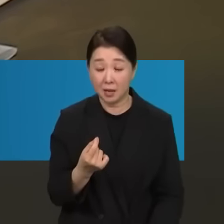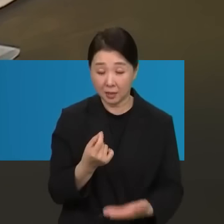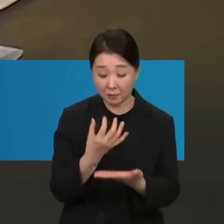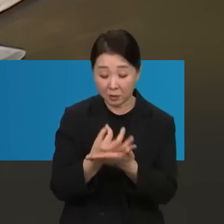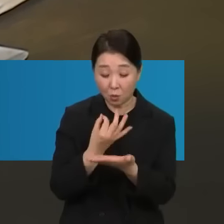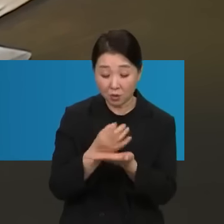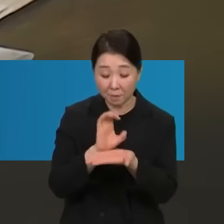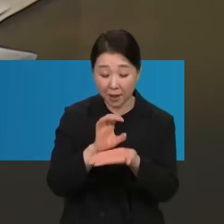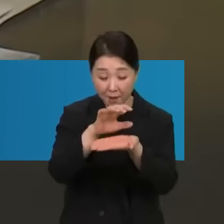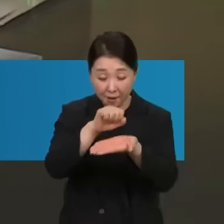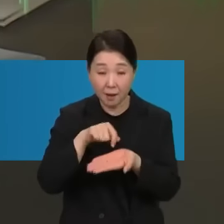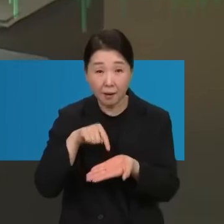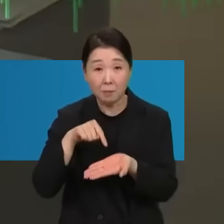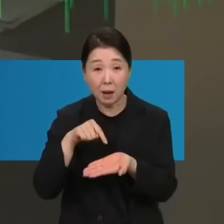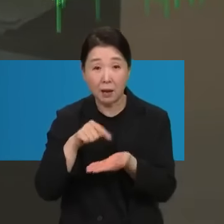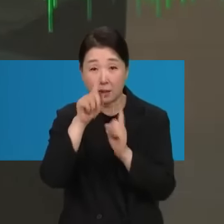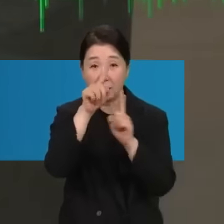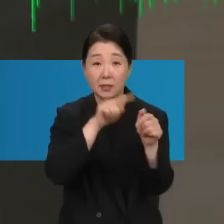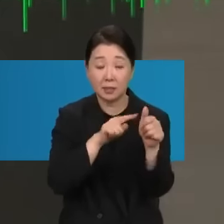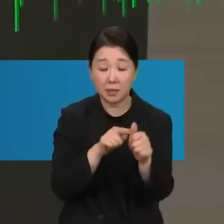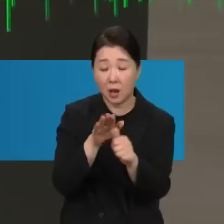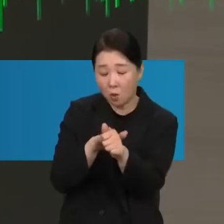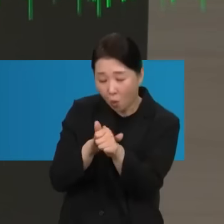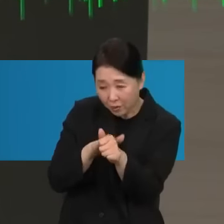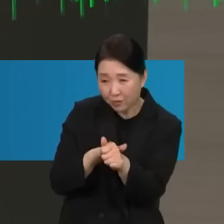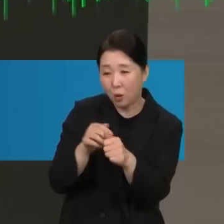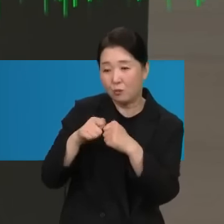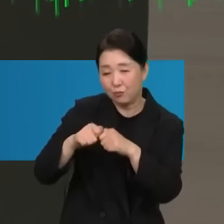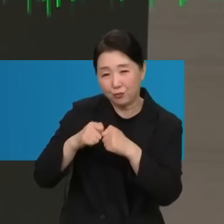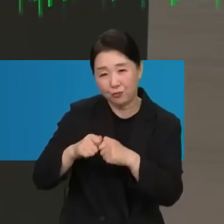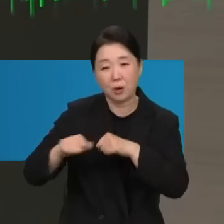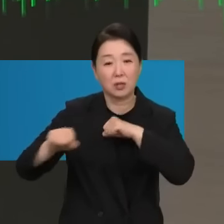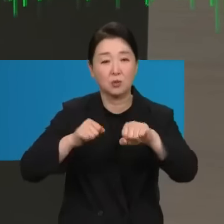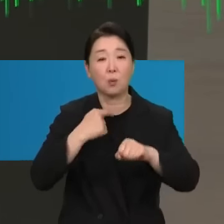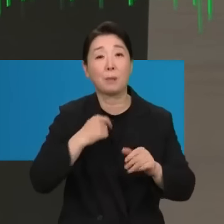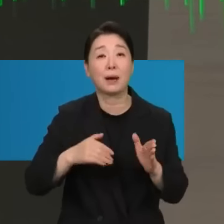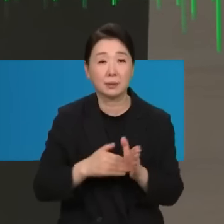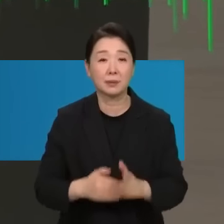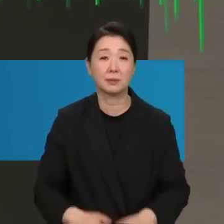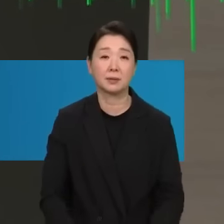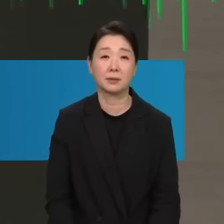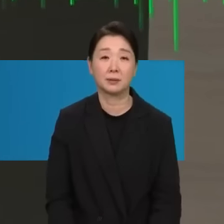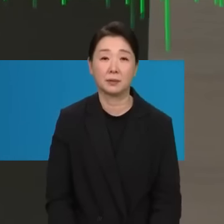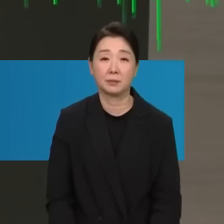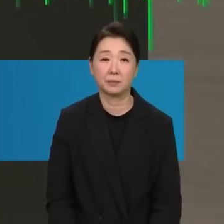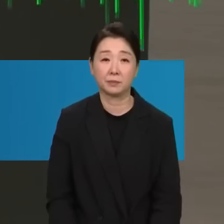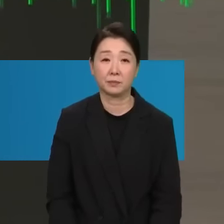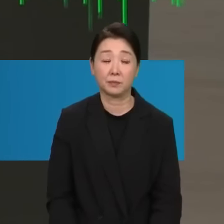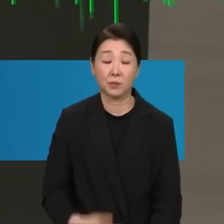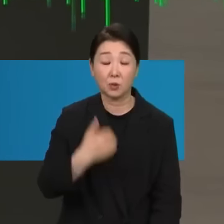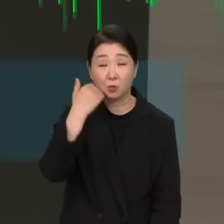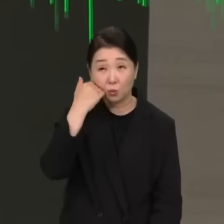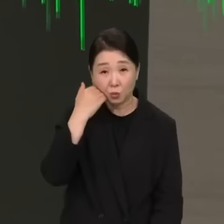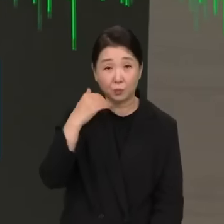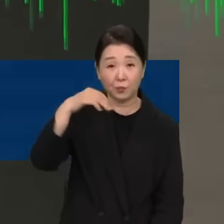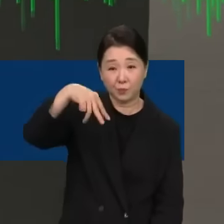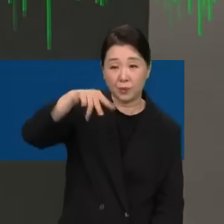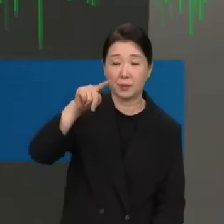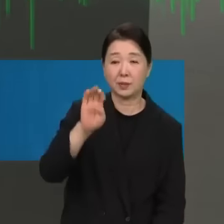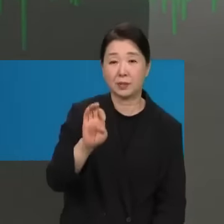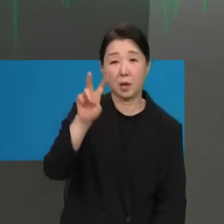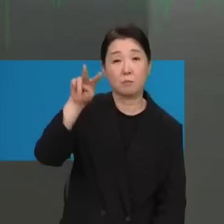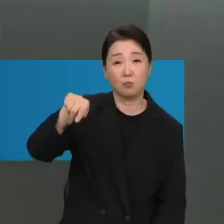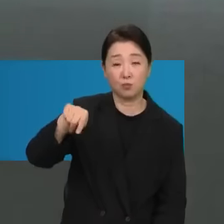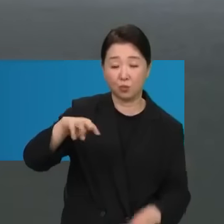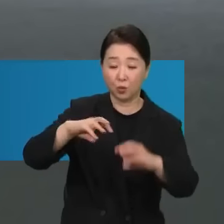녹취 파일에는 이 씨가 다양한 로비를 꽤 구체적으로 시도한 정황이 담겨 있습니다. 그중에선 삼부토건